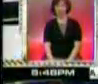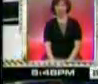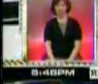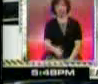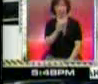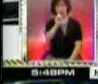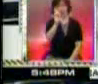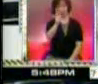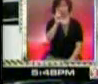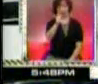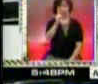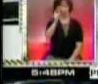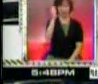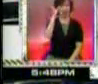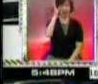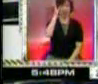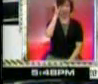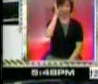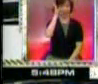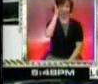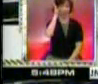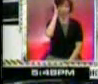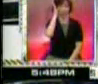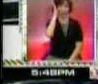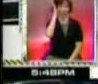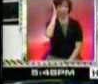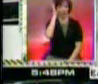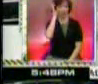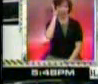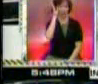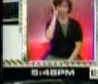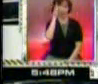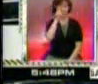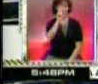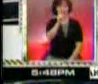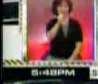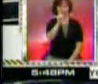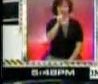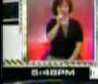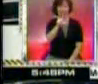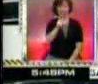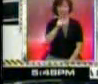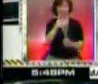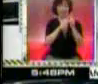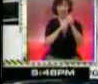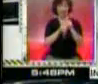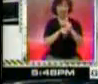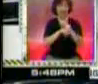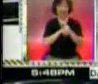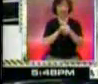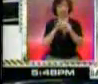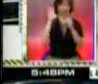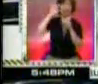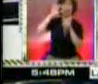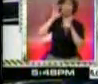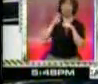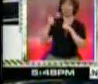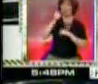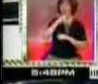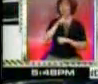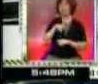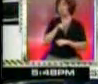na huling araw mo ngayon, Colonel Tumbungan. Makaabot na sa chief PMP. Yari. Hindi, ganito setup